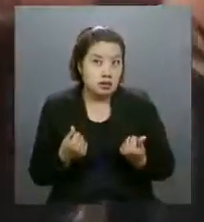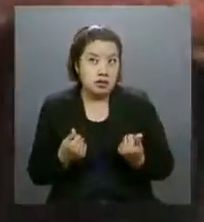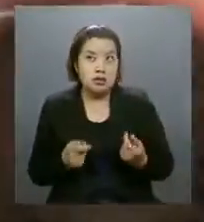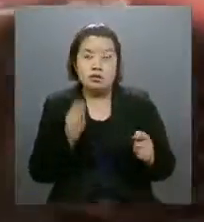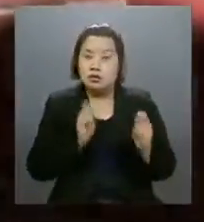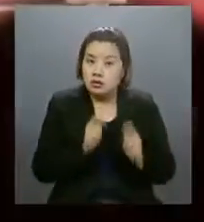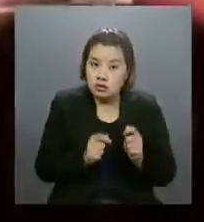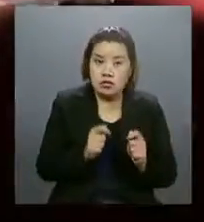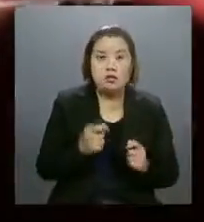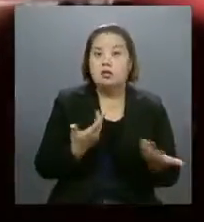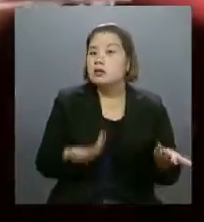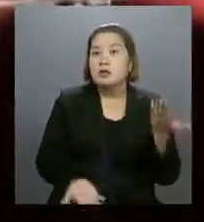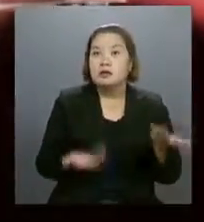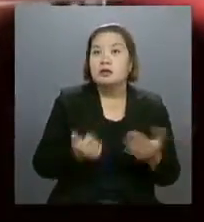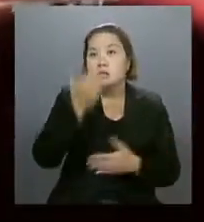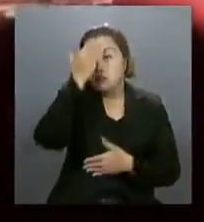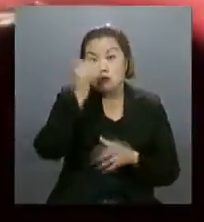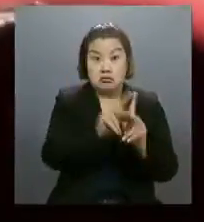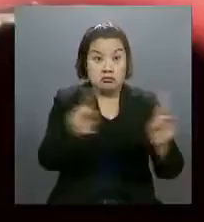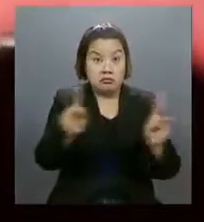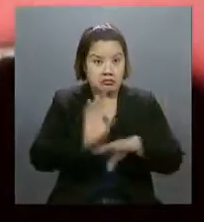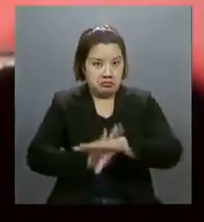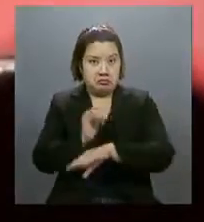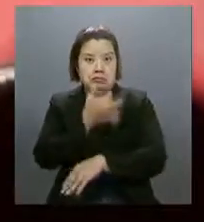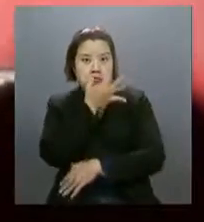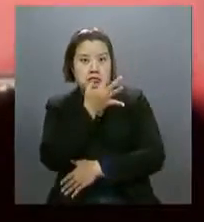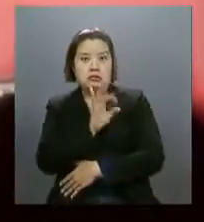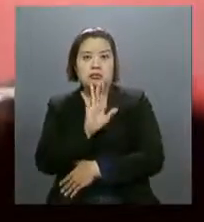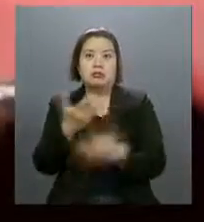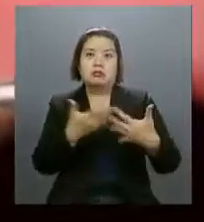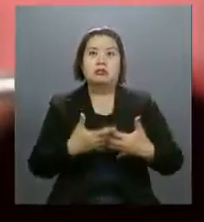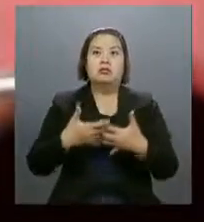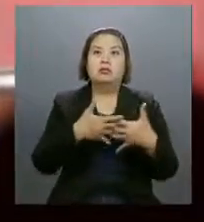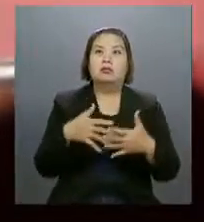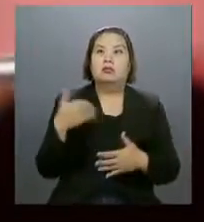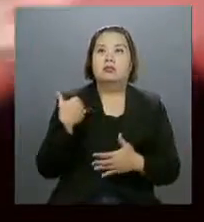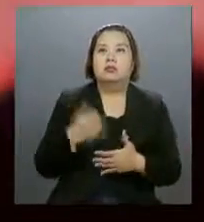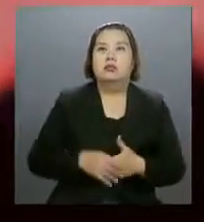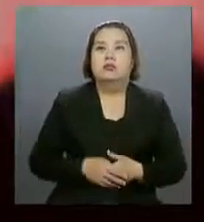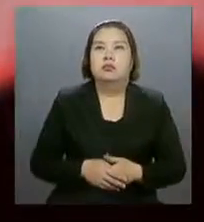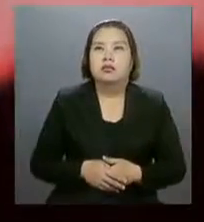ดยมีคณะผู้ตัดสินเป็นกรรมการมืออาชีพในวงการบันเทิงสหรัฐอเมริกา